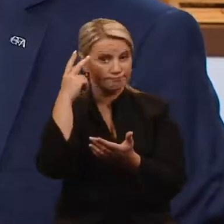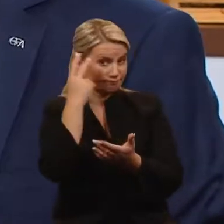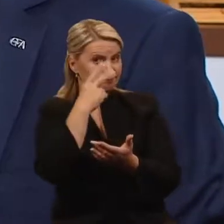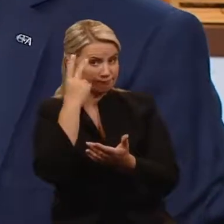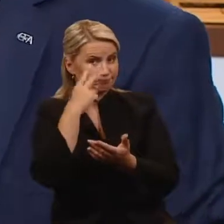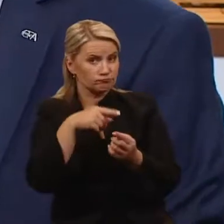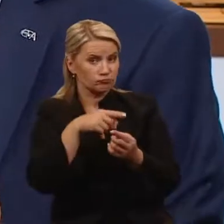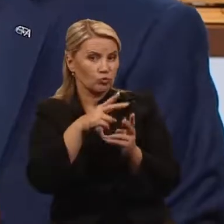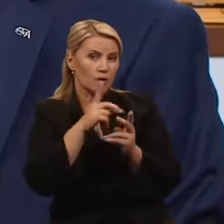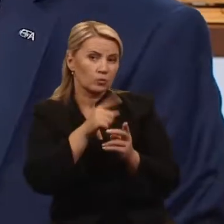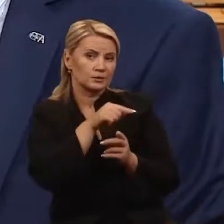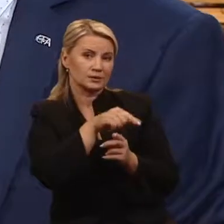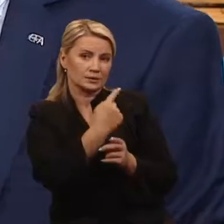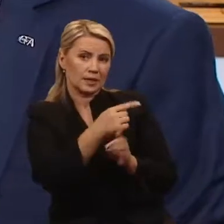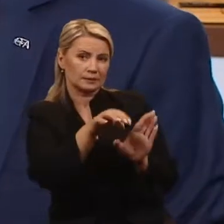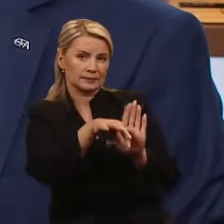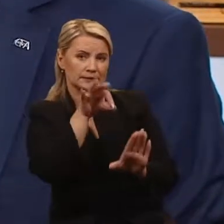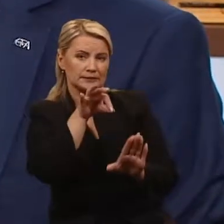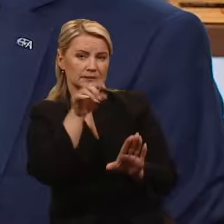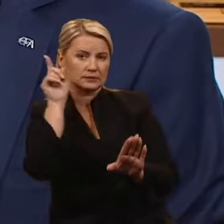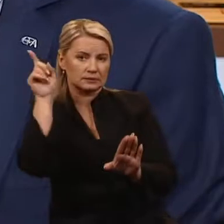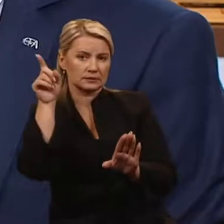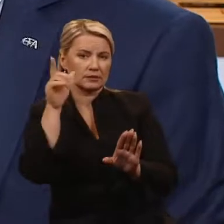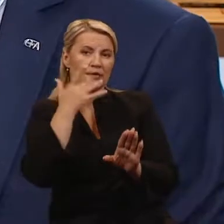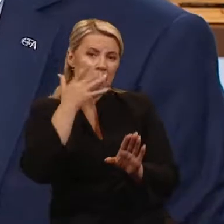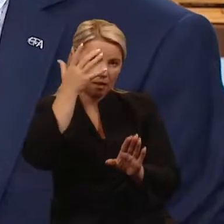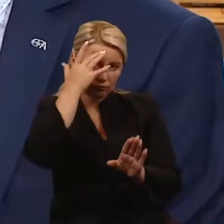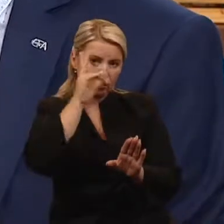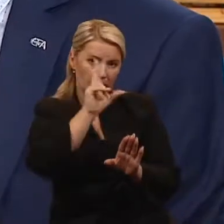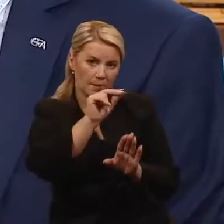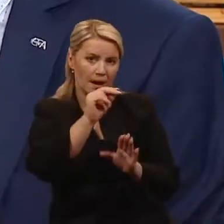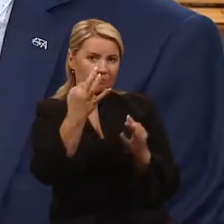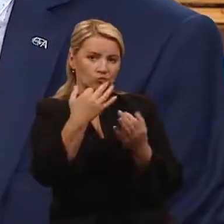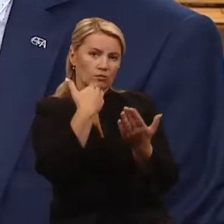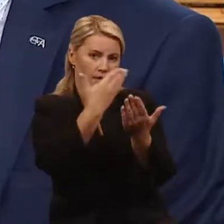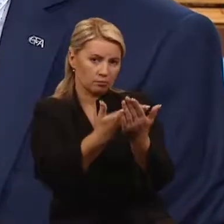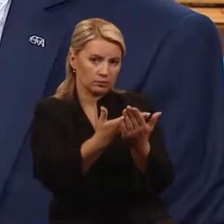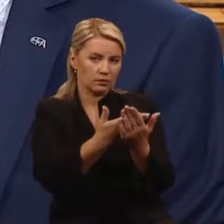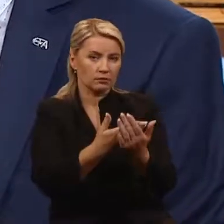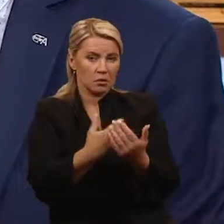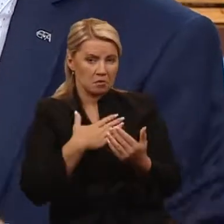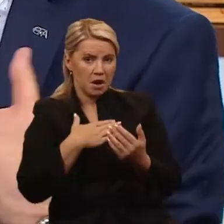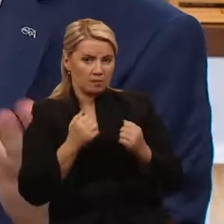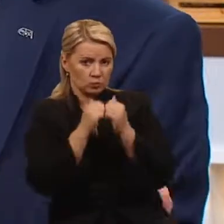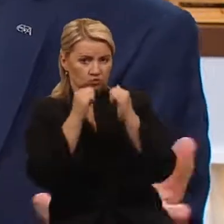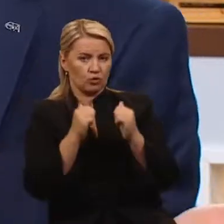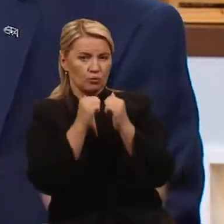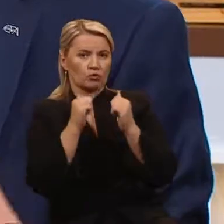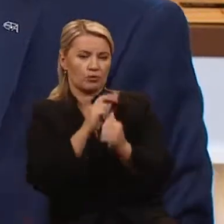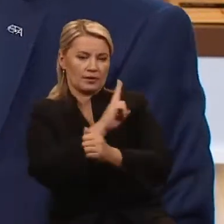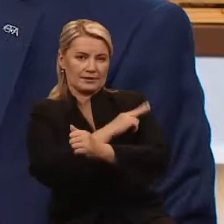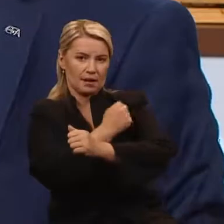každý skutečně třeba na to léto a podobně. Máme tu zkušenost taky se zdravotní pojišťovnou, kdy třeba z rodičů,